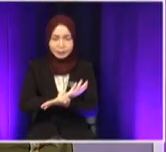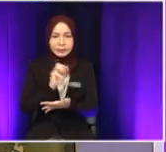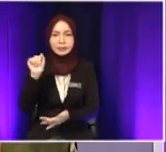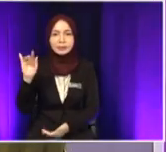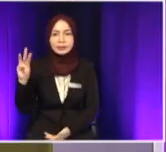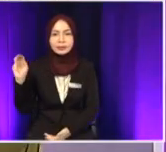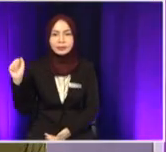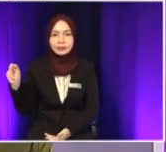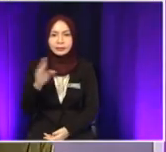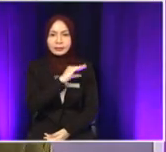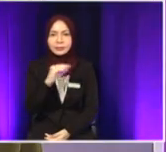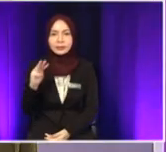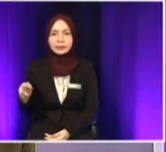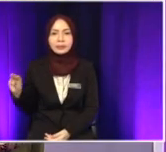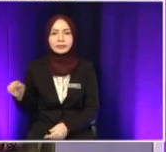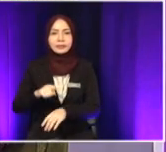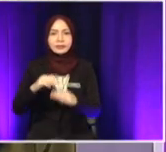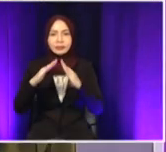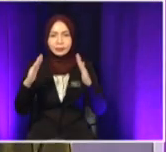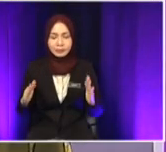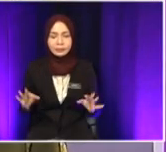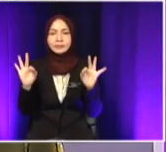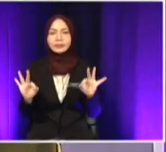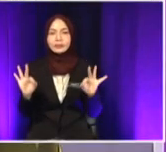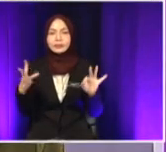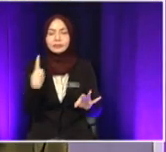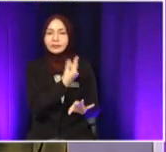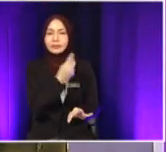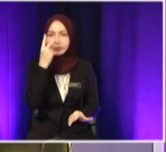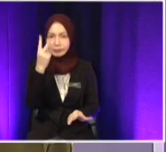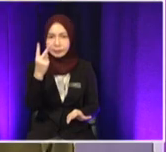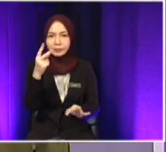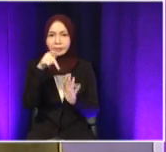rumah kalau kita lihat kepada pengenalan ini